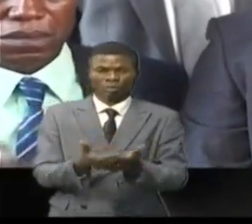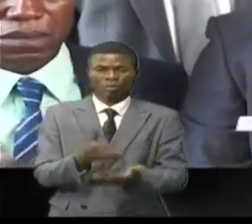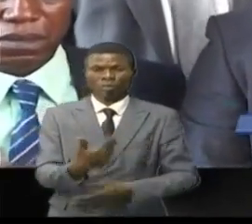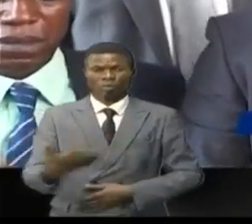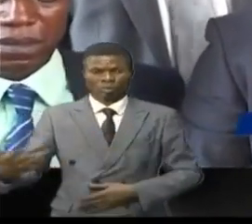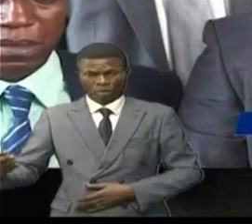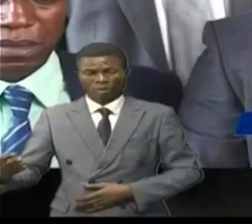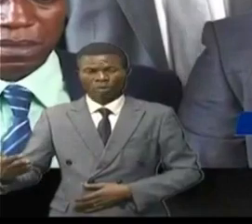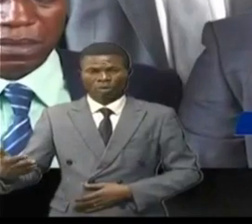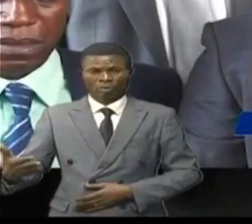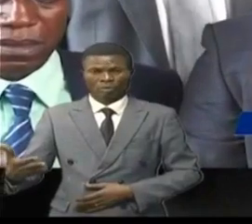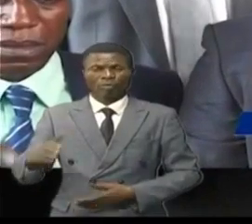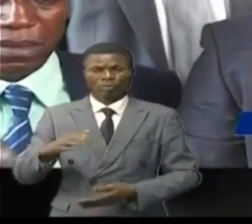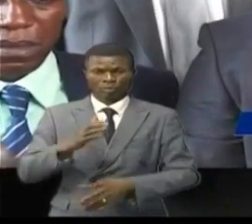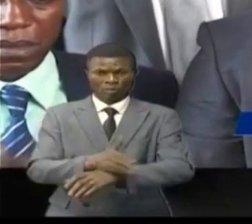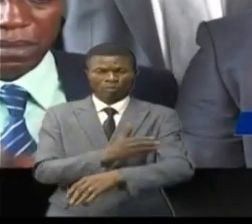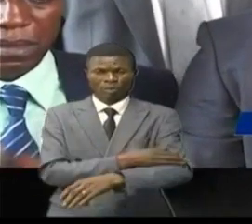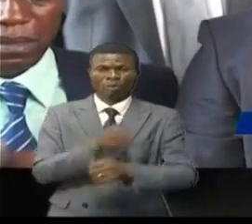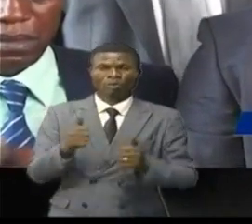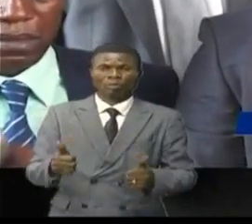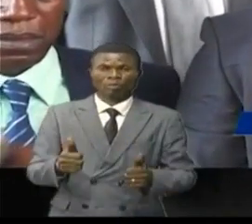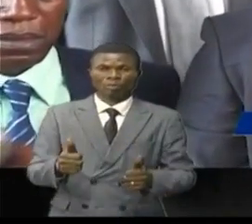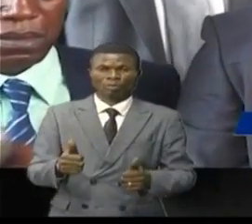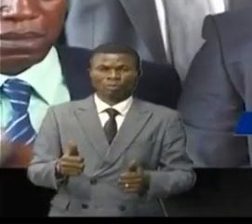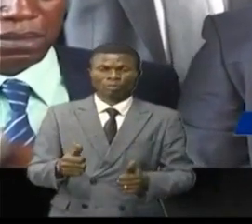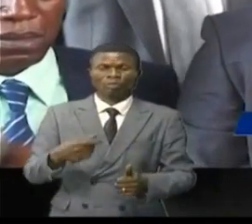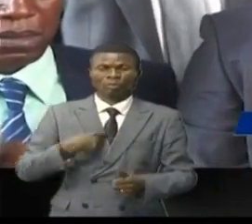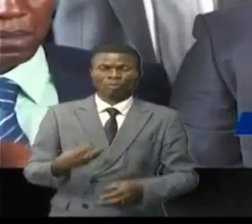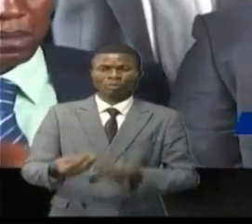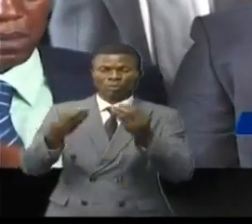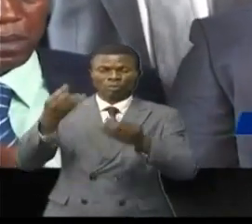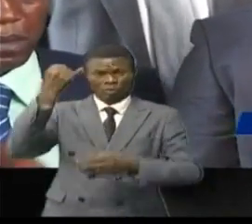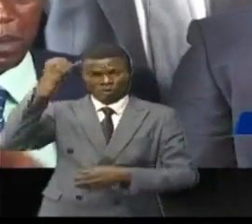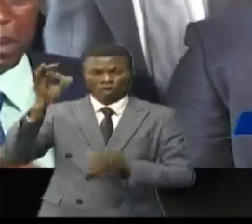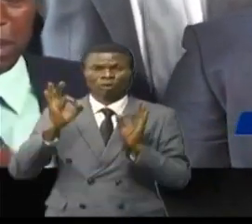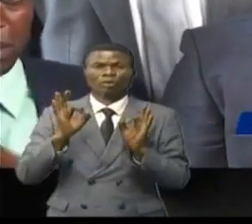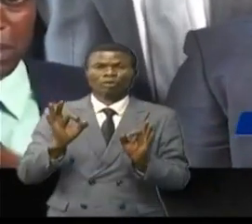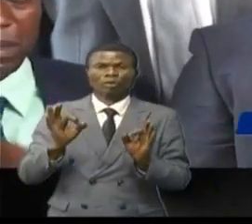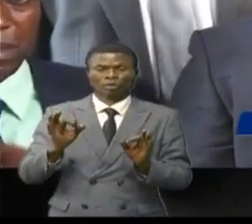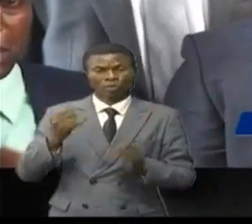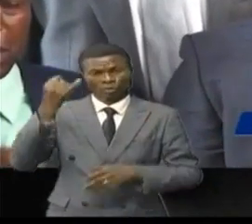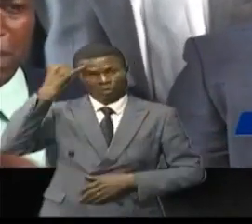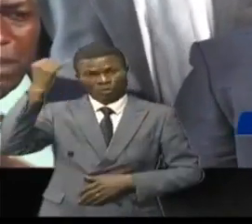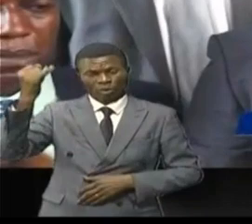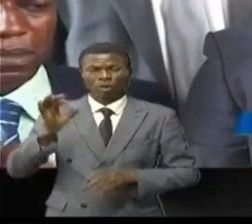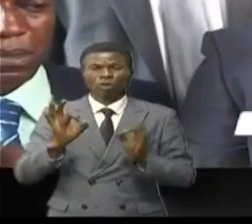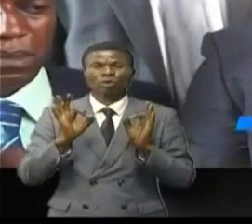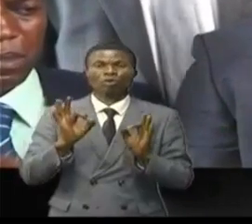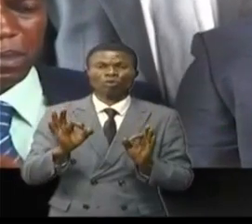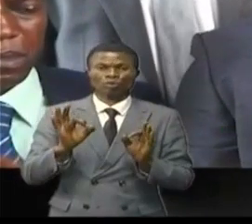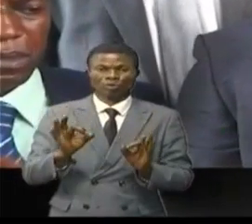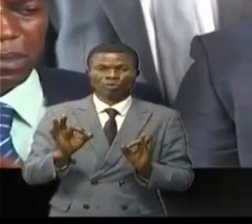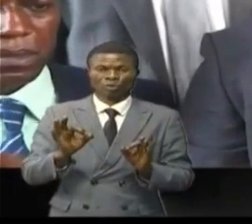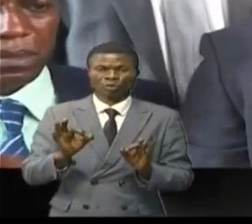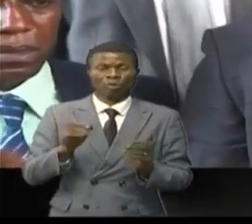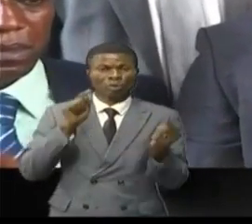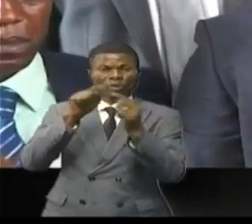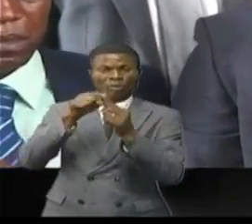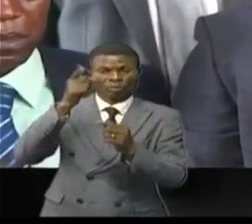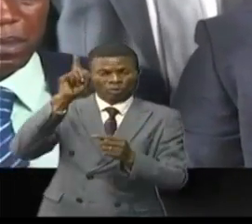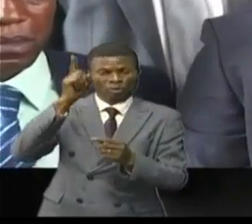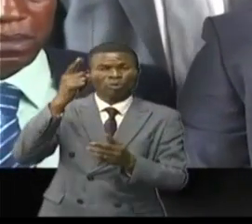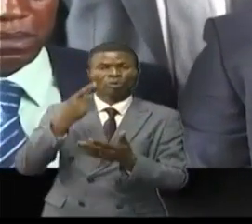vont bien. Donc j'apporte des idées, des nouvelles idées, des idées novatrices, dont l'objectif est le